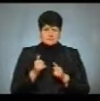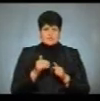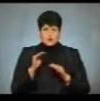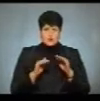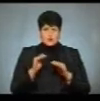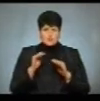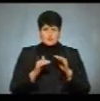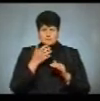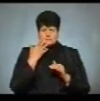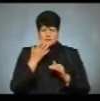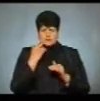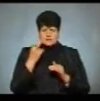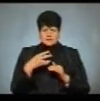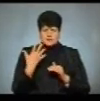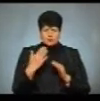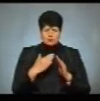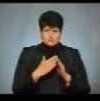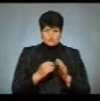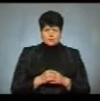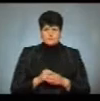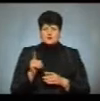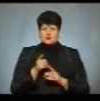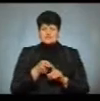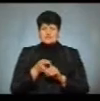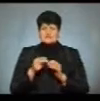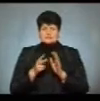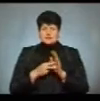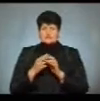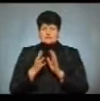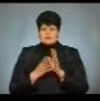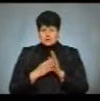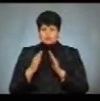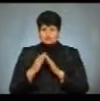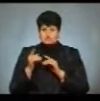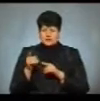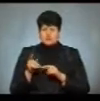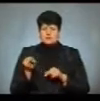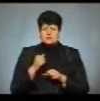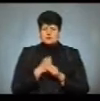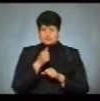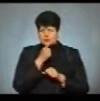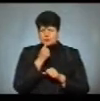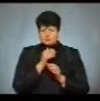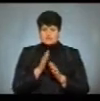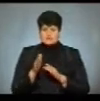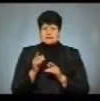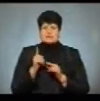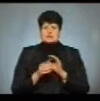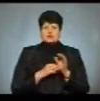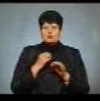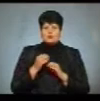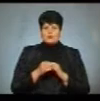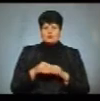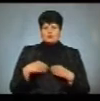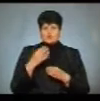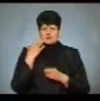теплової енергії безпосередньо у 25-му будинку. Що стосується 17-19 будинків, вони працюють в тестовому режимі тільки на цілодобову подачу